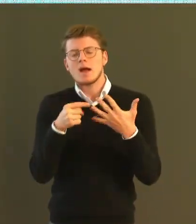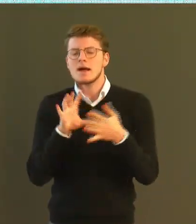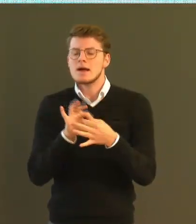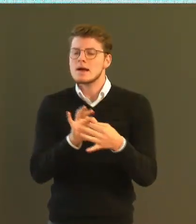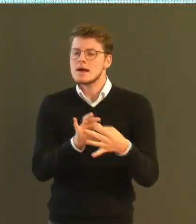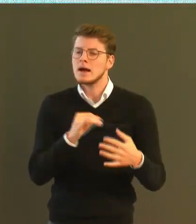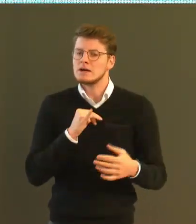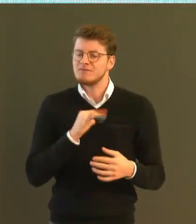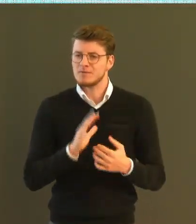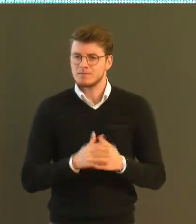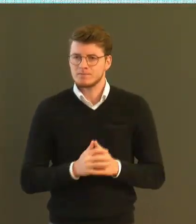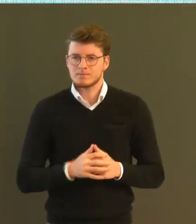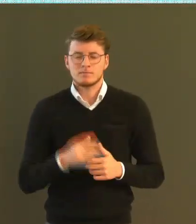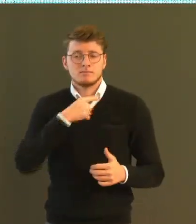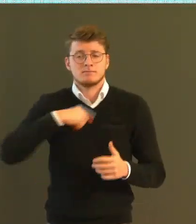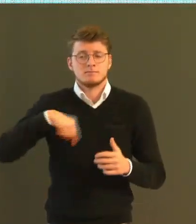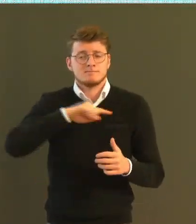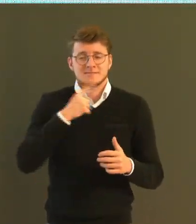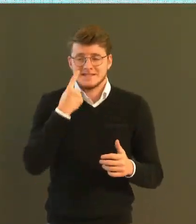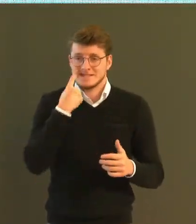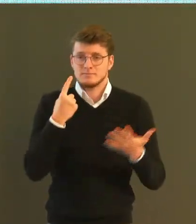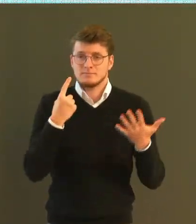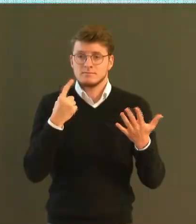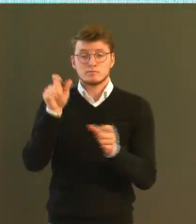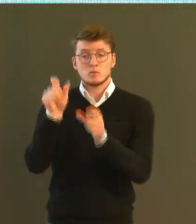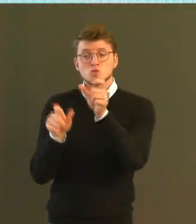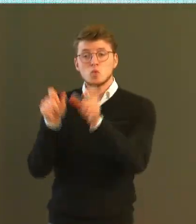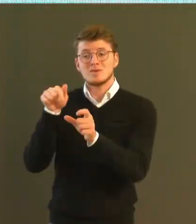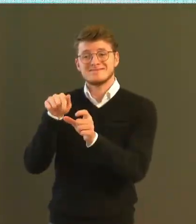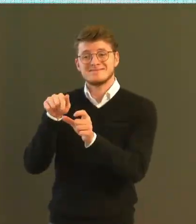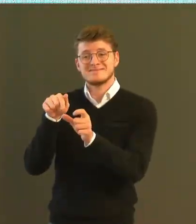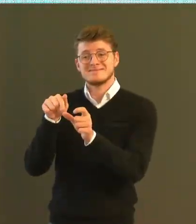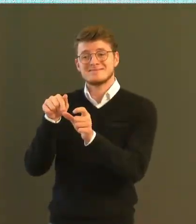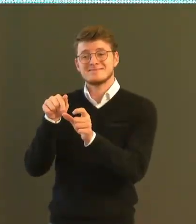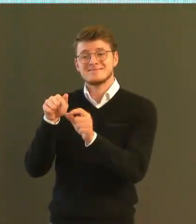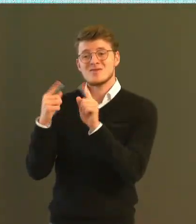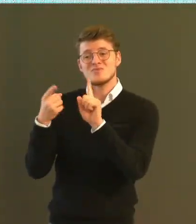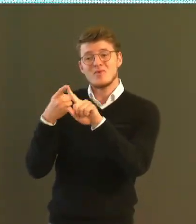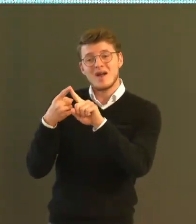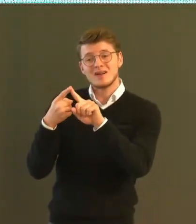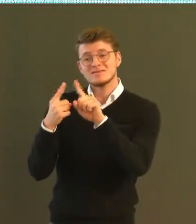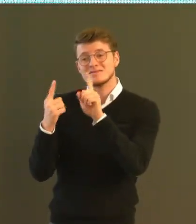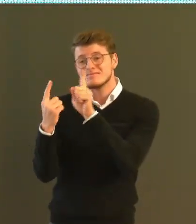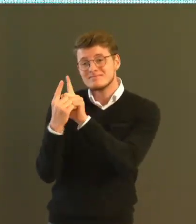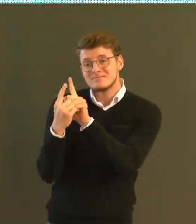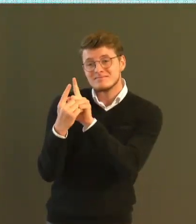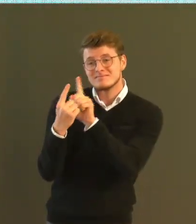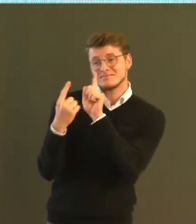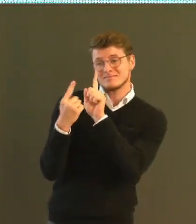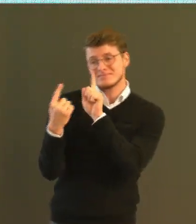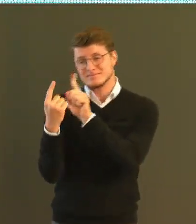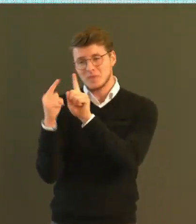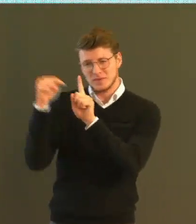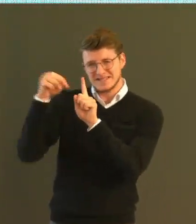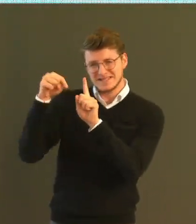quelqu'un a des limites et fort nos contacts on family verbaux de